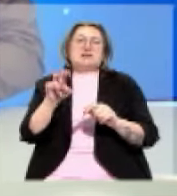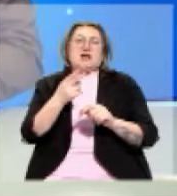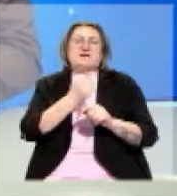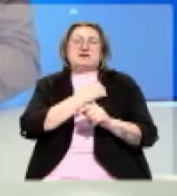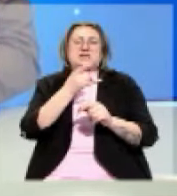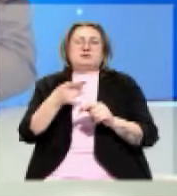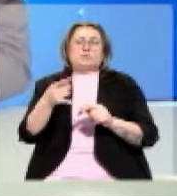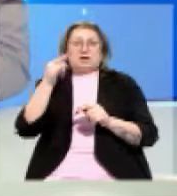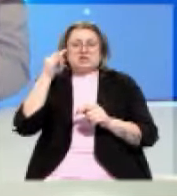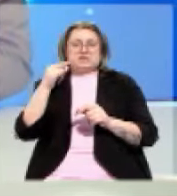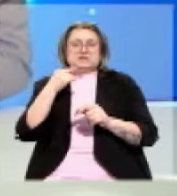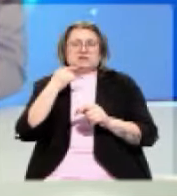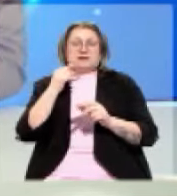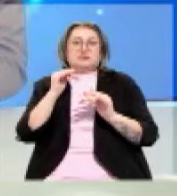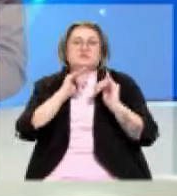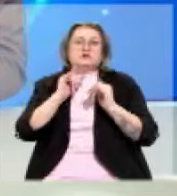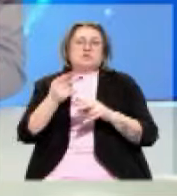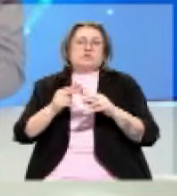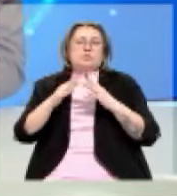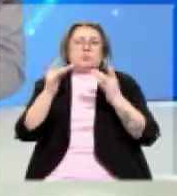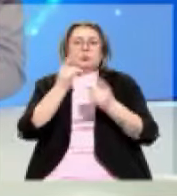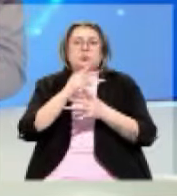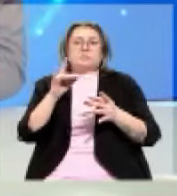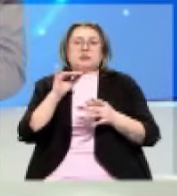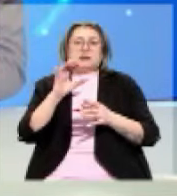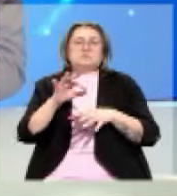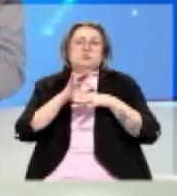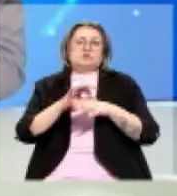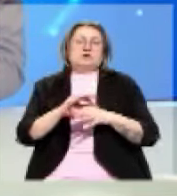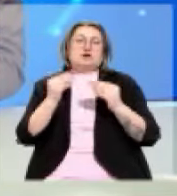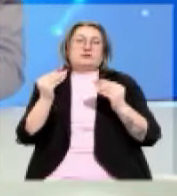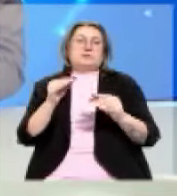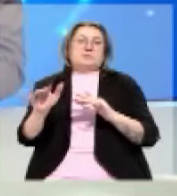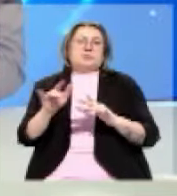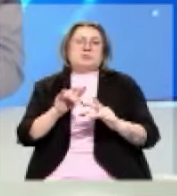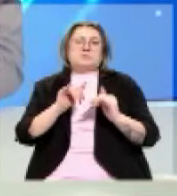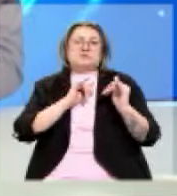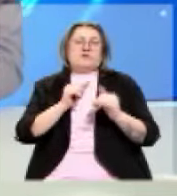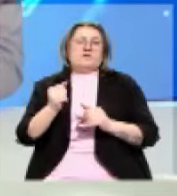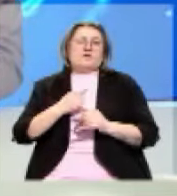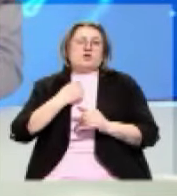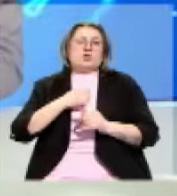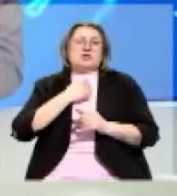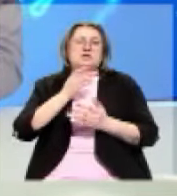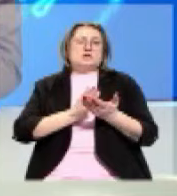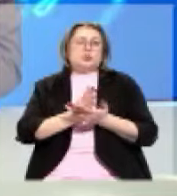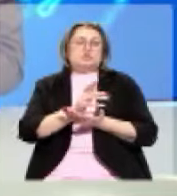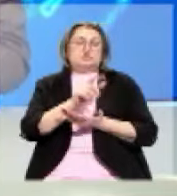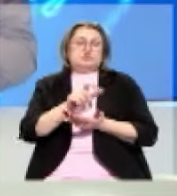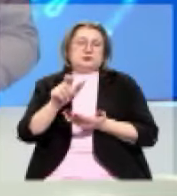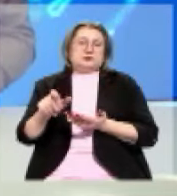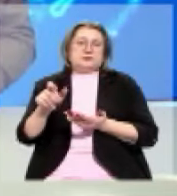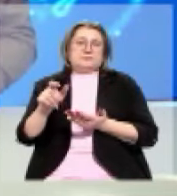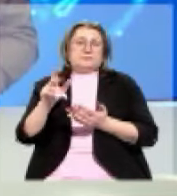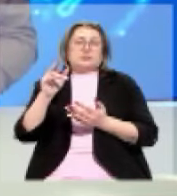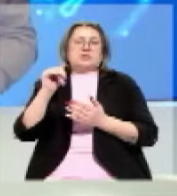осыған орай Мирас мәдениет үйінде әскери қызметшілерге арналған салтанатты шара өтті. Кеште еліне адал қызмет атқарып жүрген